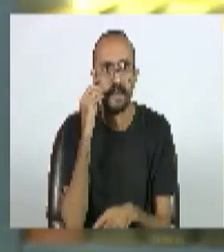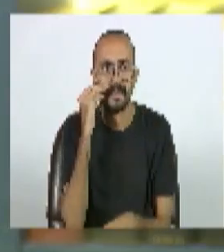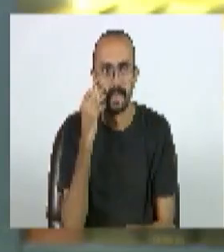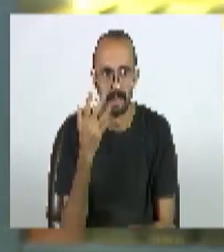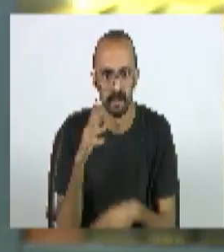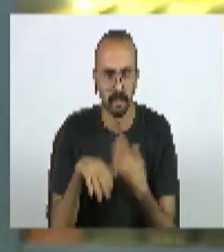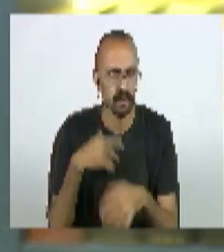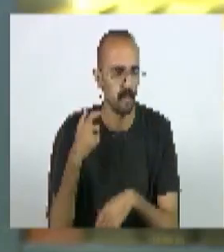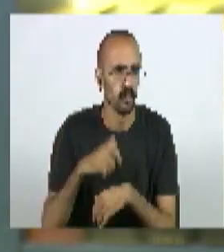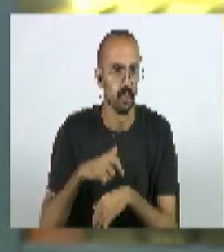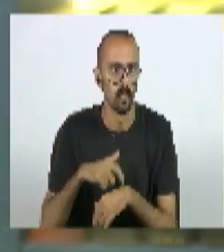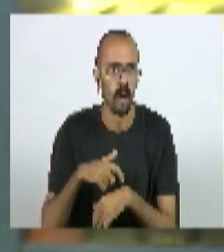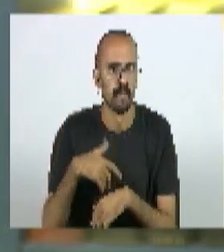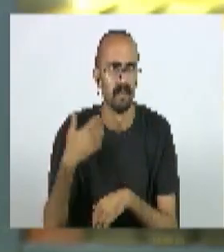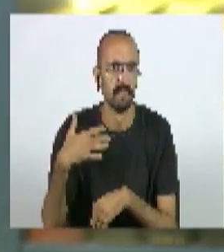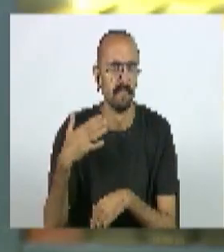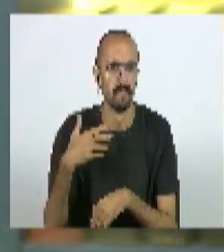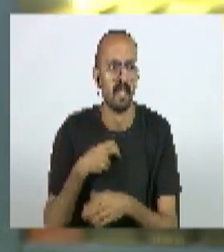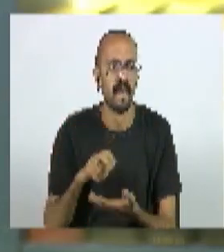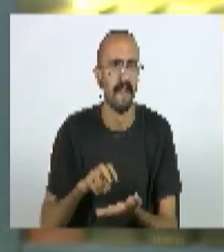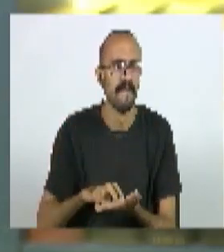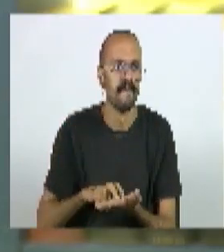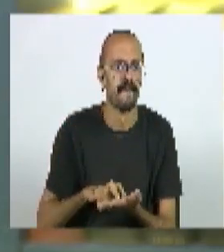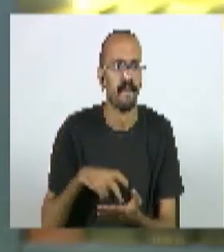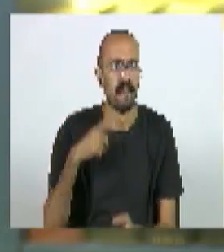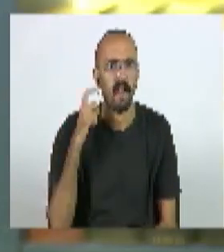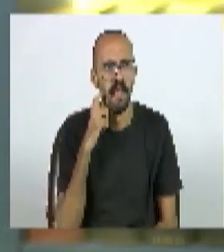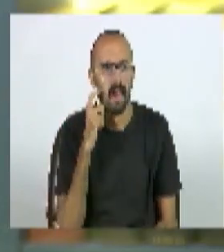بعد فترة كده من الخوف والارتياب